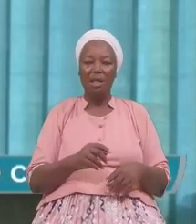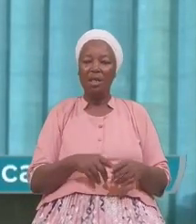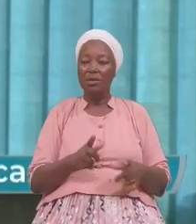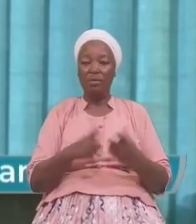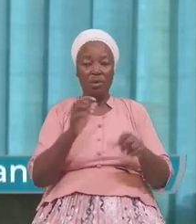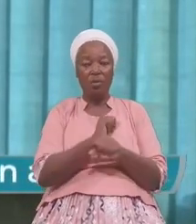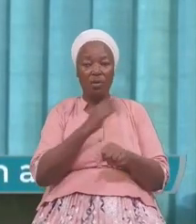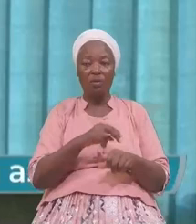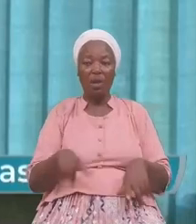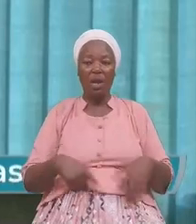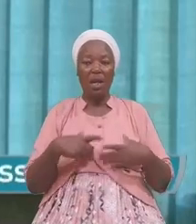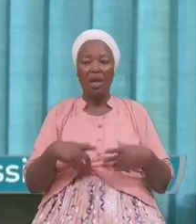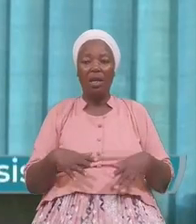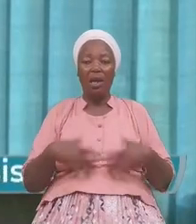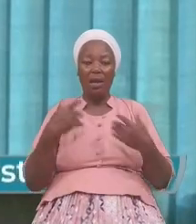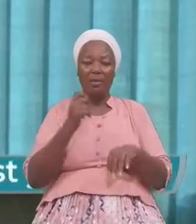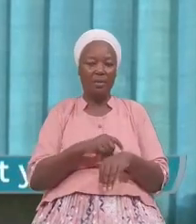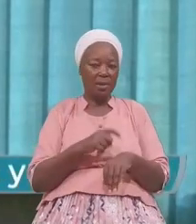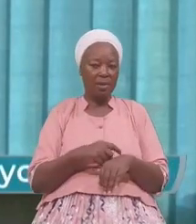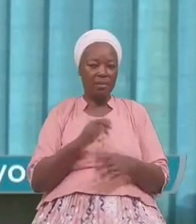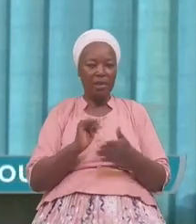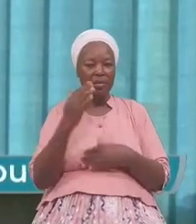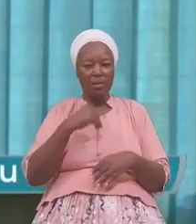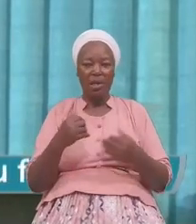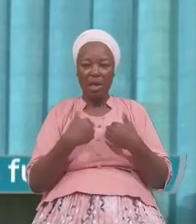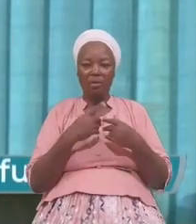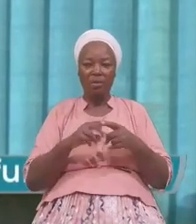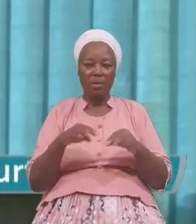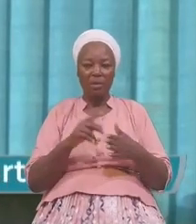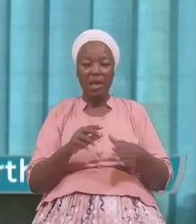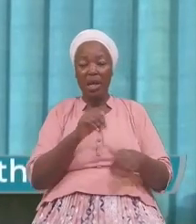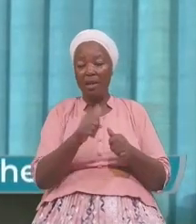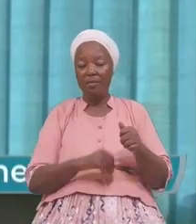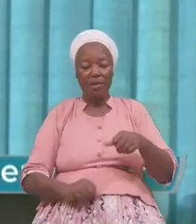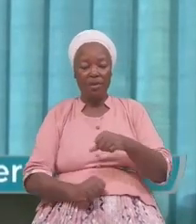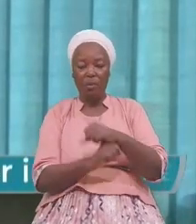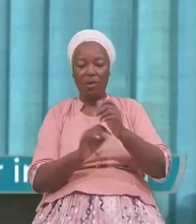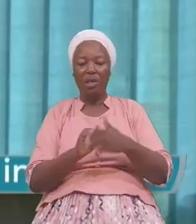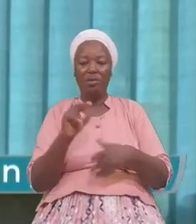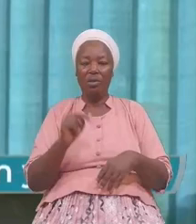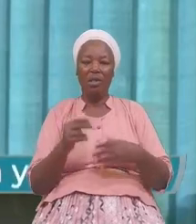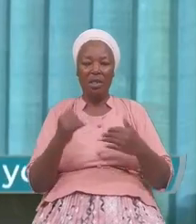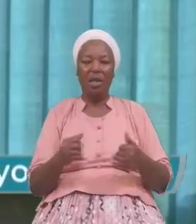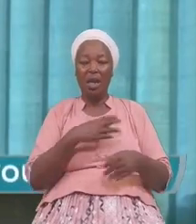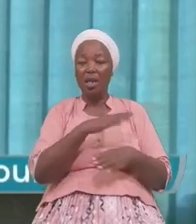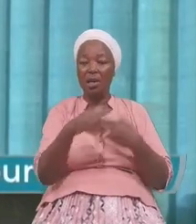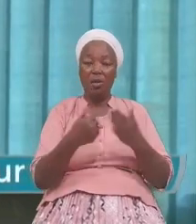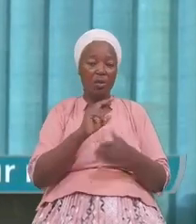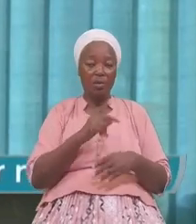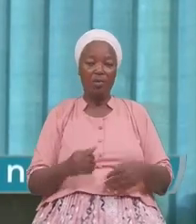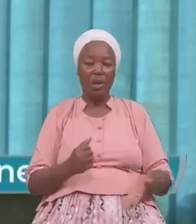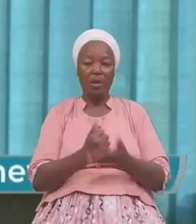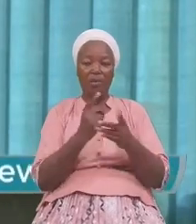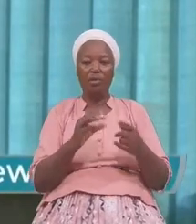soutien nécessaire. Et le formulaire nous aidera à vous aider pour que nous puissions vous aider dans